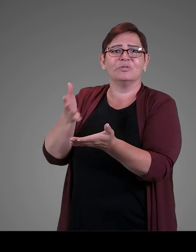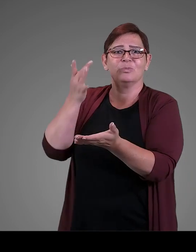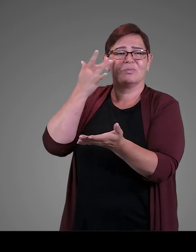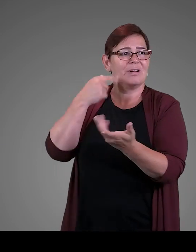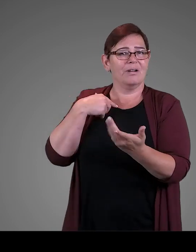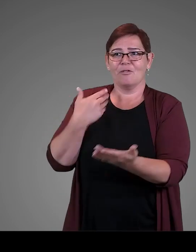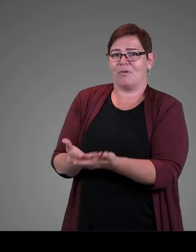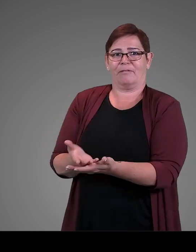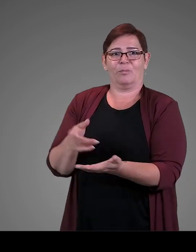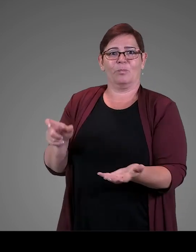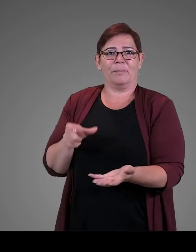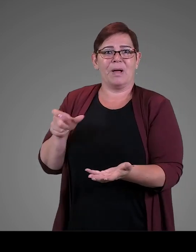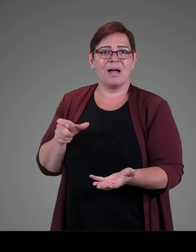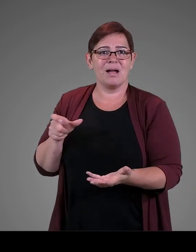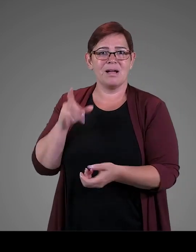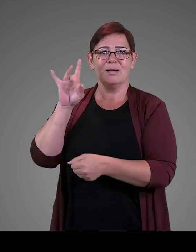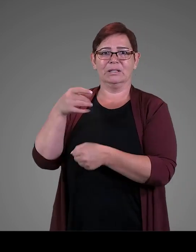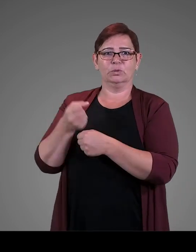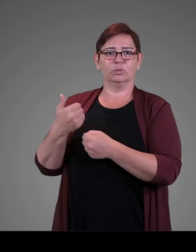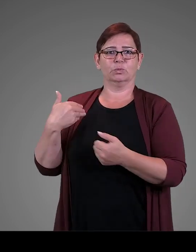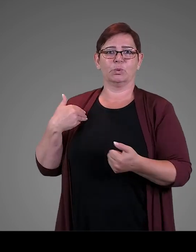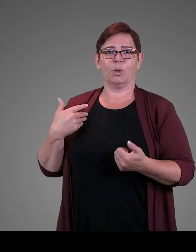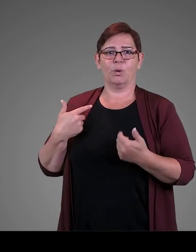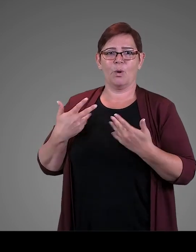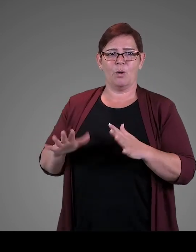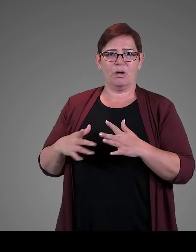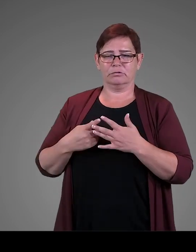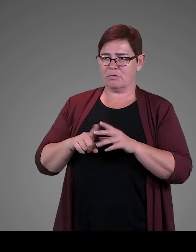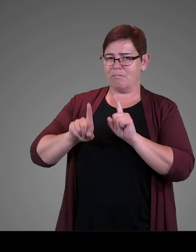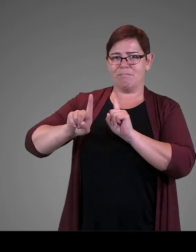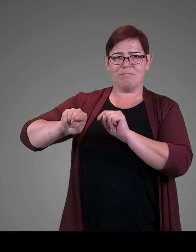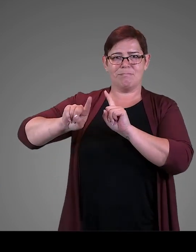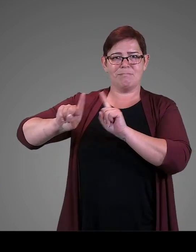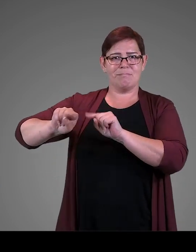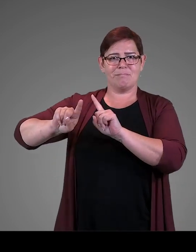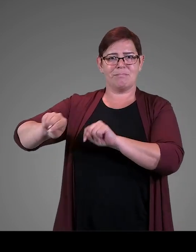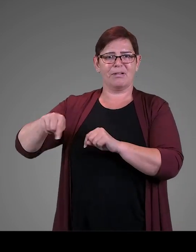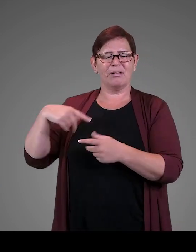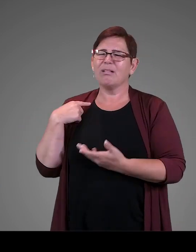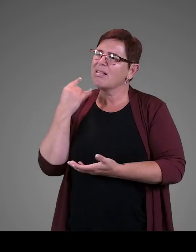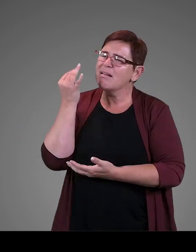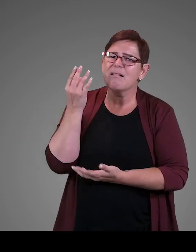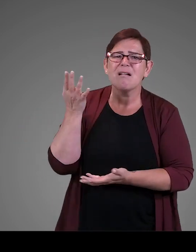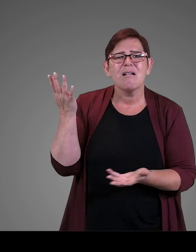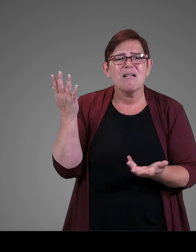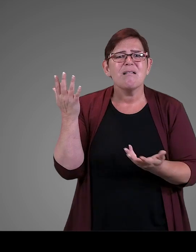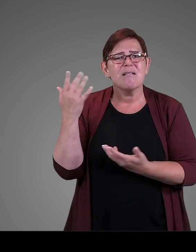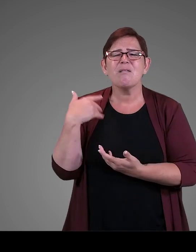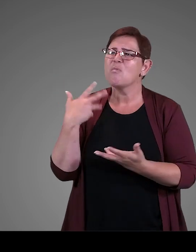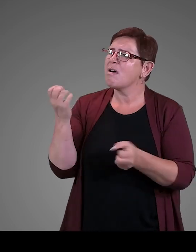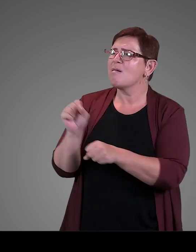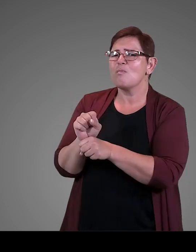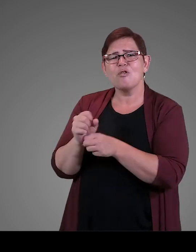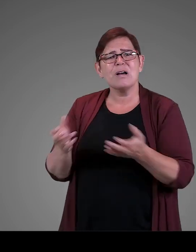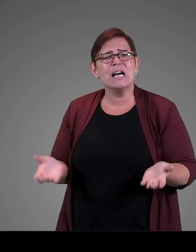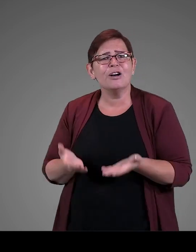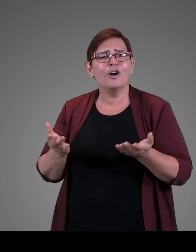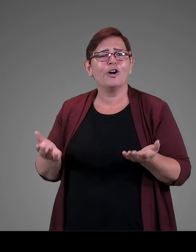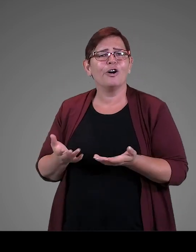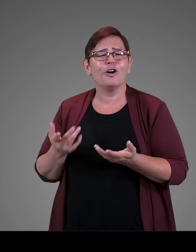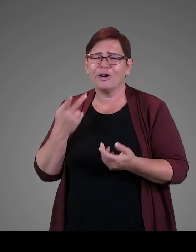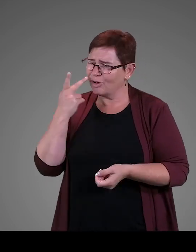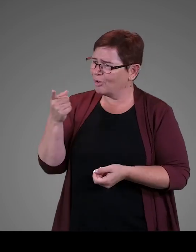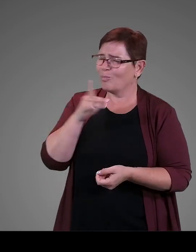voulu commencer à travailler à Axnéo7 parce que quand je suis arrivée au Québec il y a 8 ans, je commençais déjà à fréquenter le centre. Puis je me disais, un jour, j'aimerais ça travailler